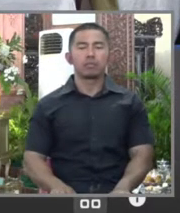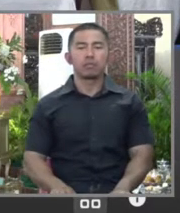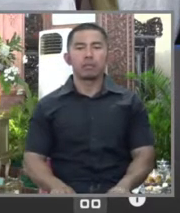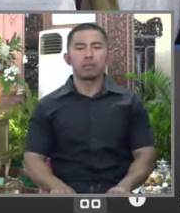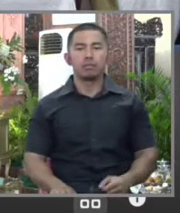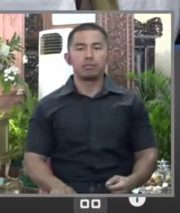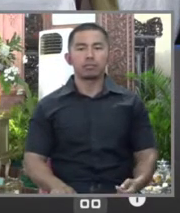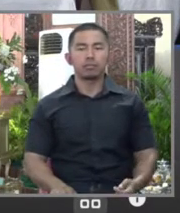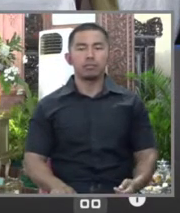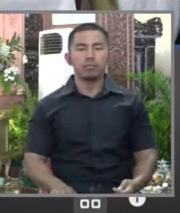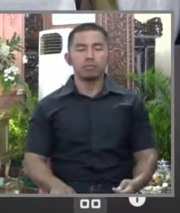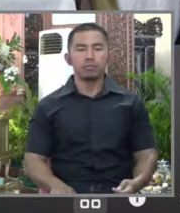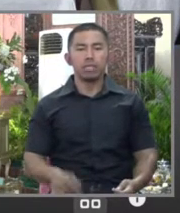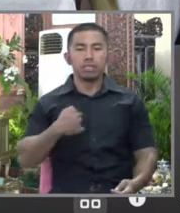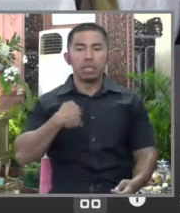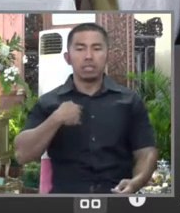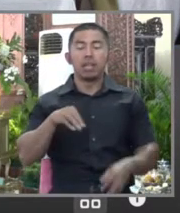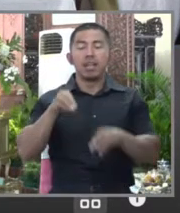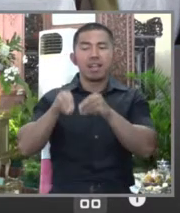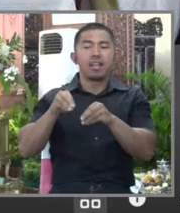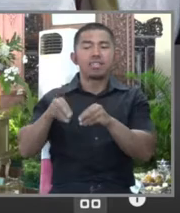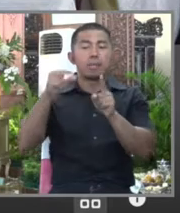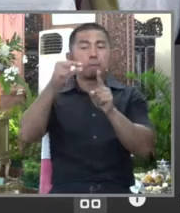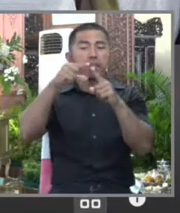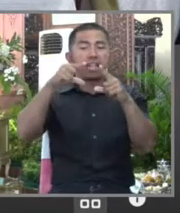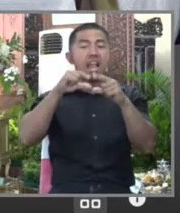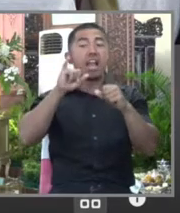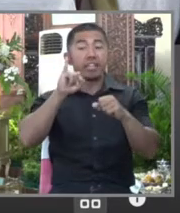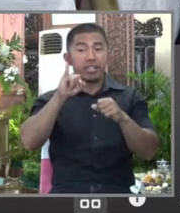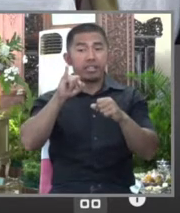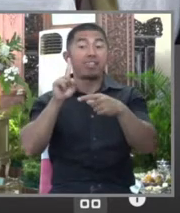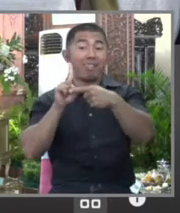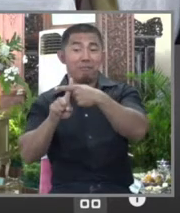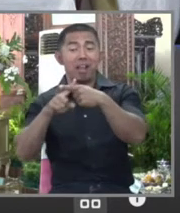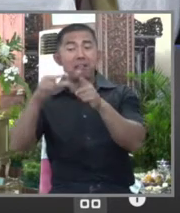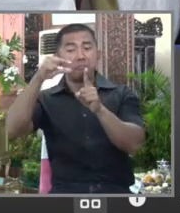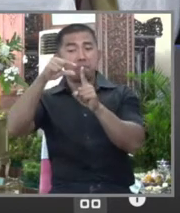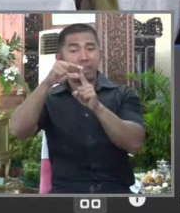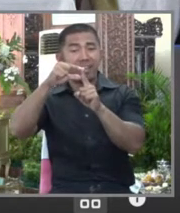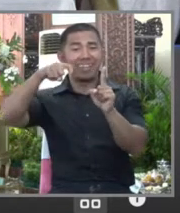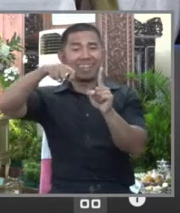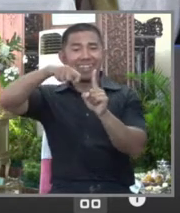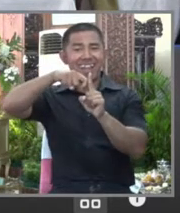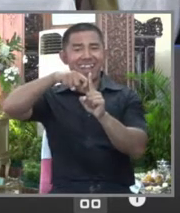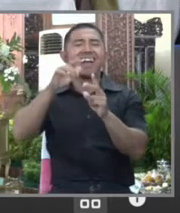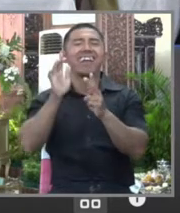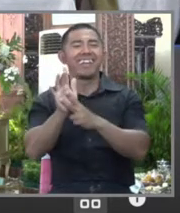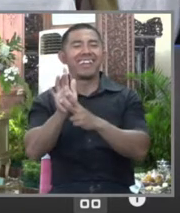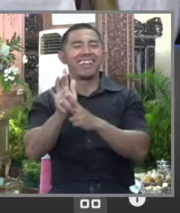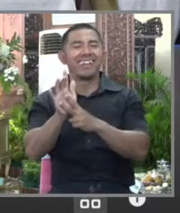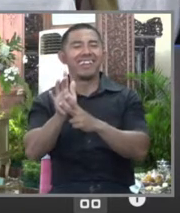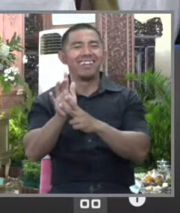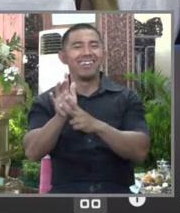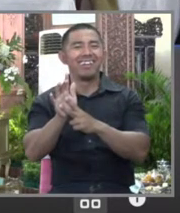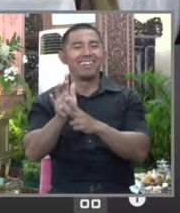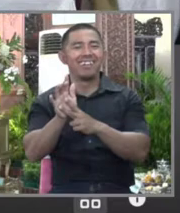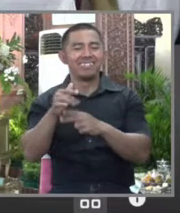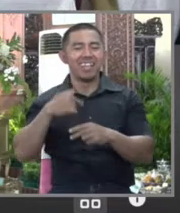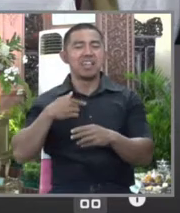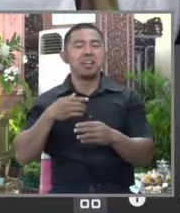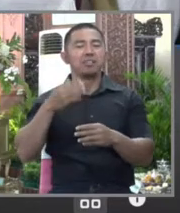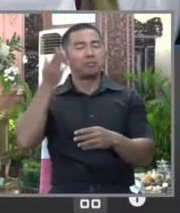Jenengan. Saya ngajar PAI sama PKN. Padahal jenengan ilmunya apa? PAI,